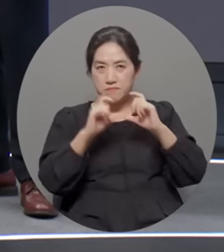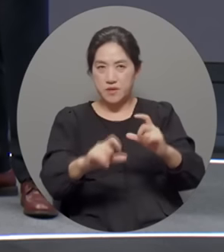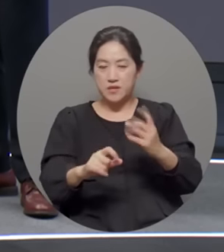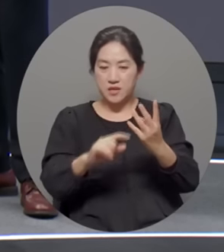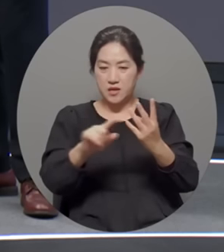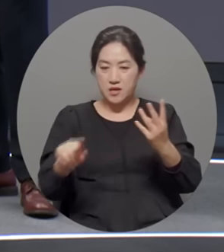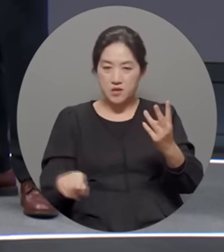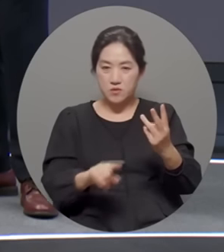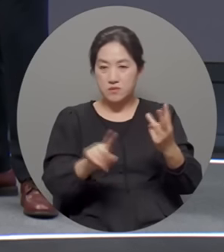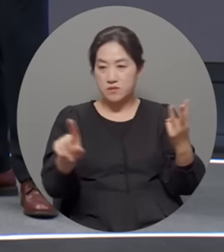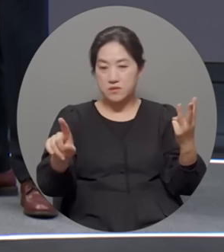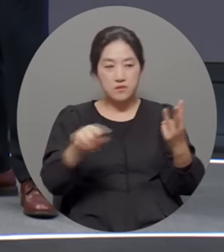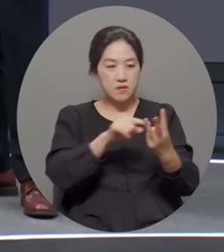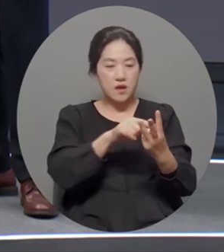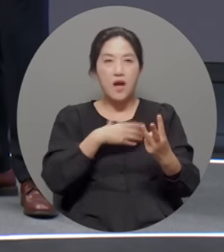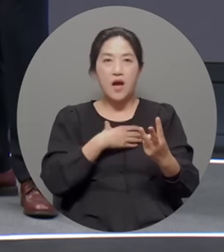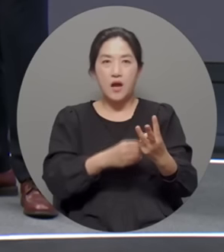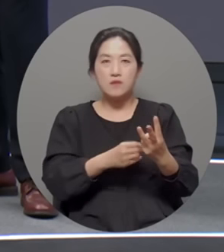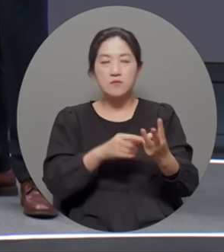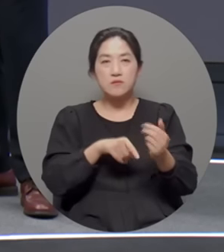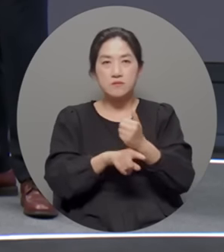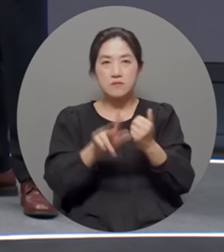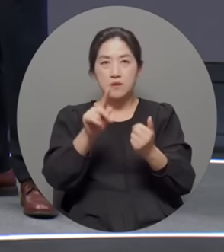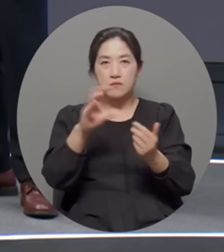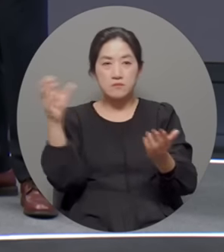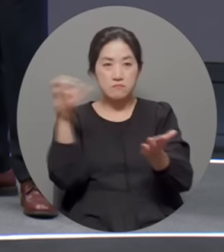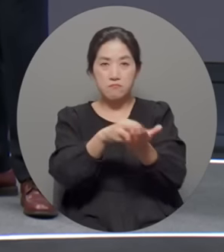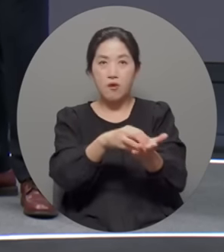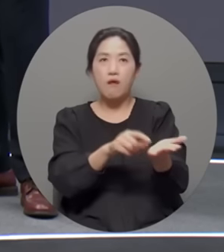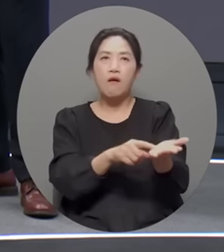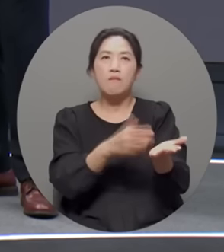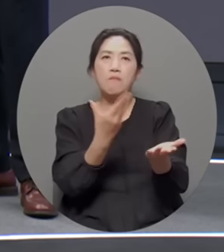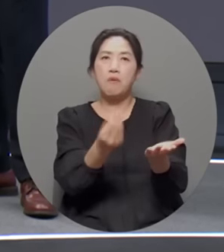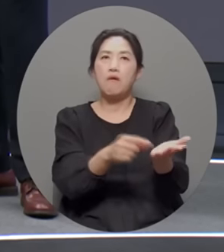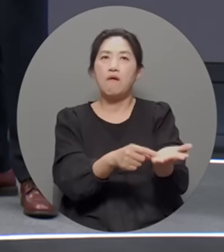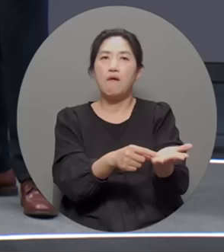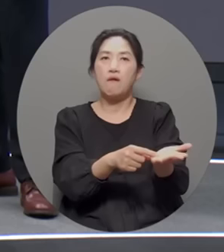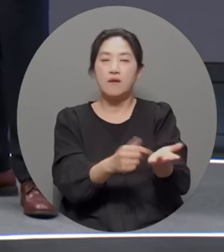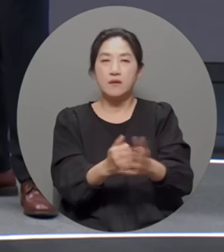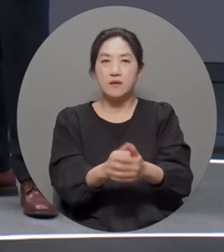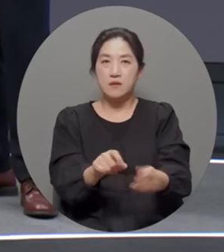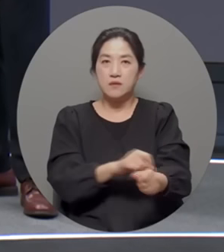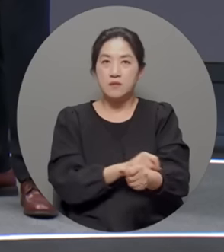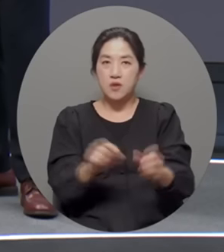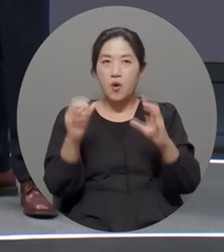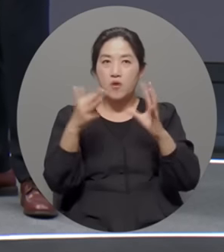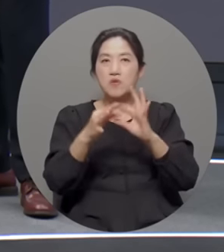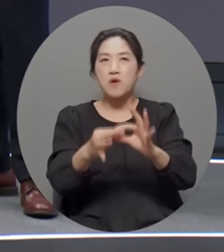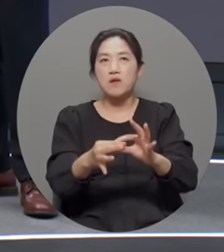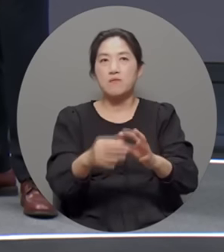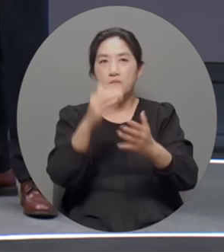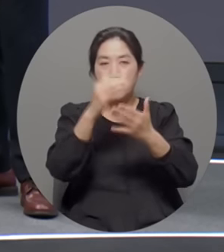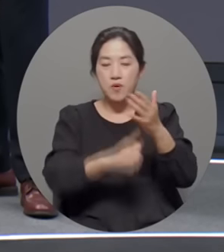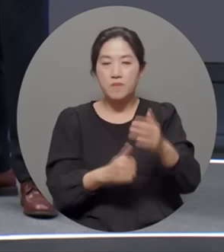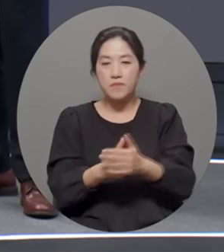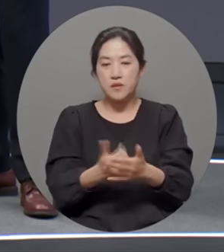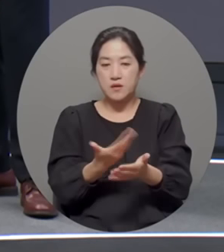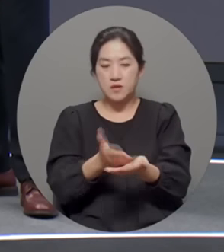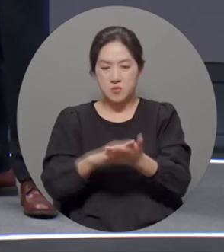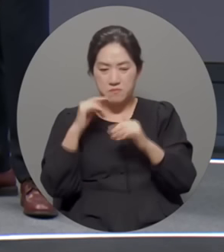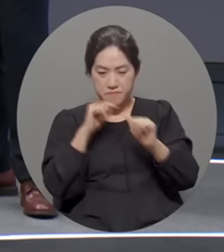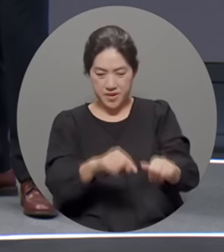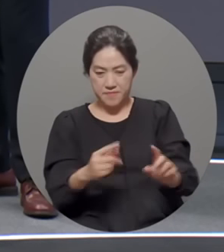중 3개에 안전하다는 의미의 KC 인증이 있었던 겁니다. 특히 어린이 제품만 보면 리콜에 들어간